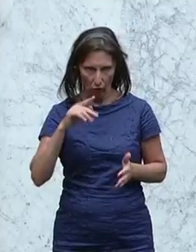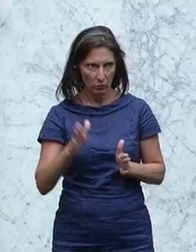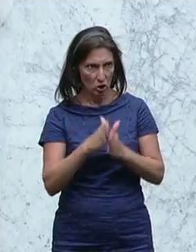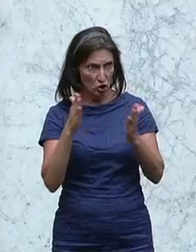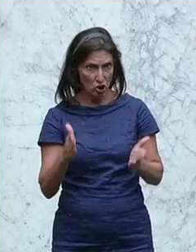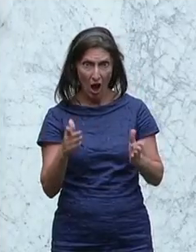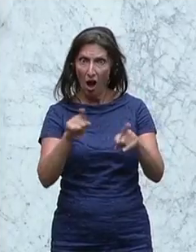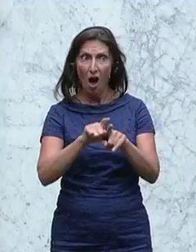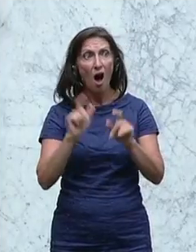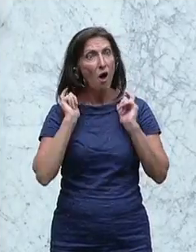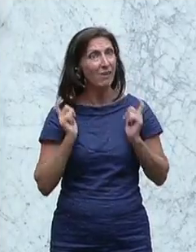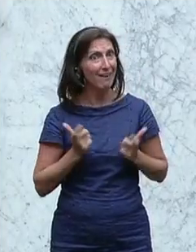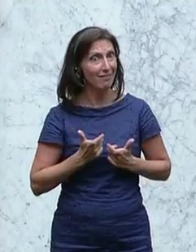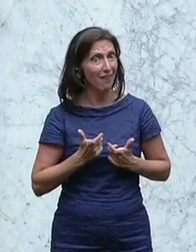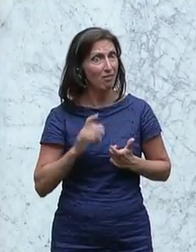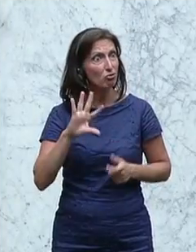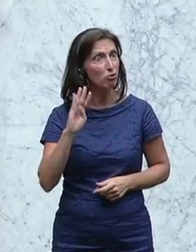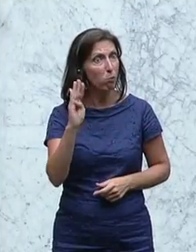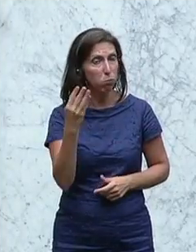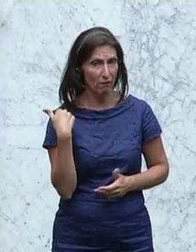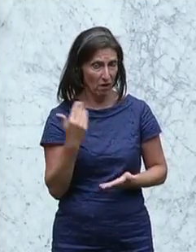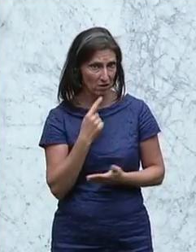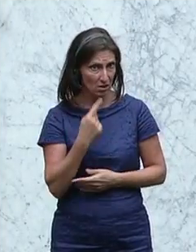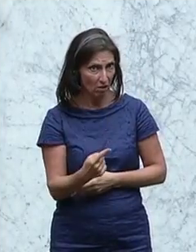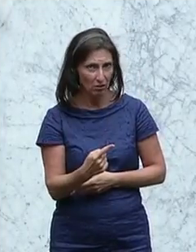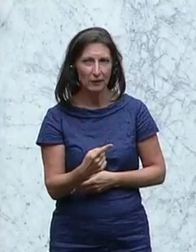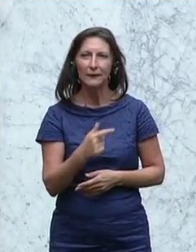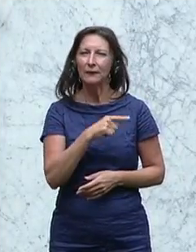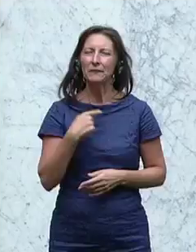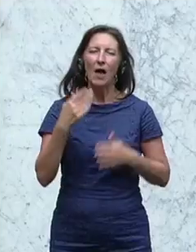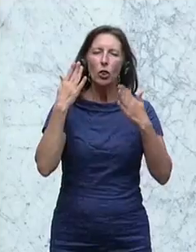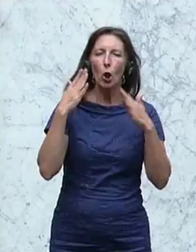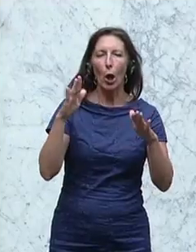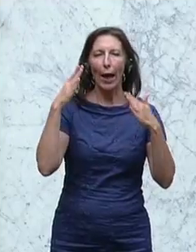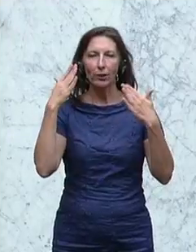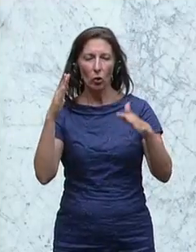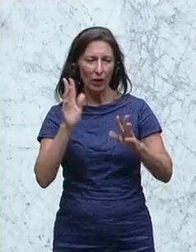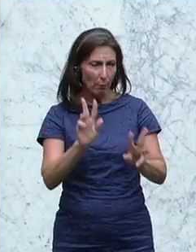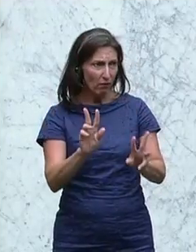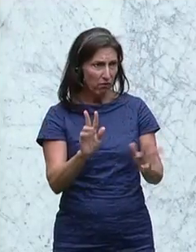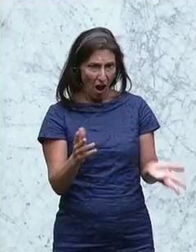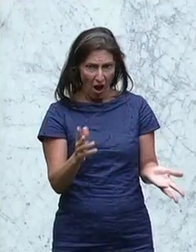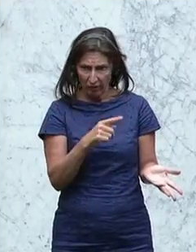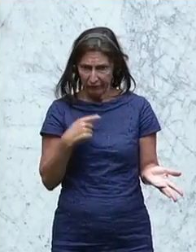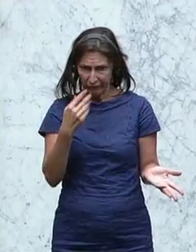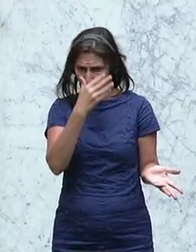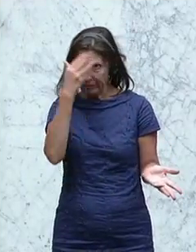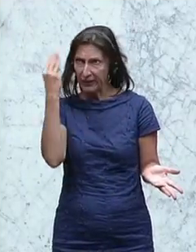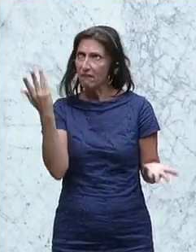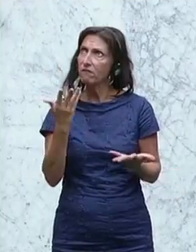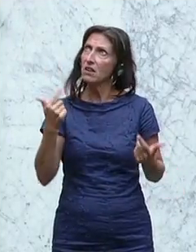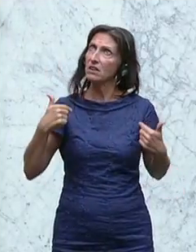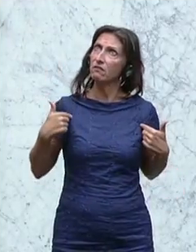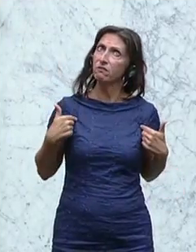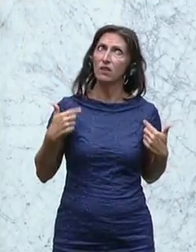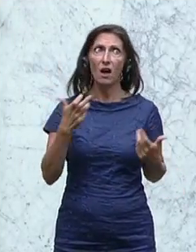Kardinal Schönborn angesprochen hat. Und auch, dass wir vor lauter Toleranz nicht vergessen, wofür wir eigentlich stehen, nämlich für eine